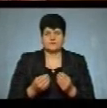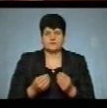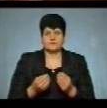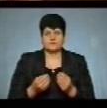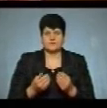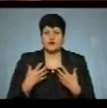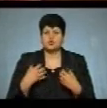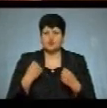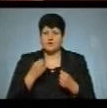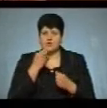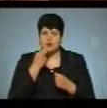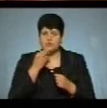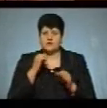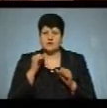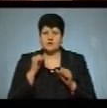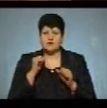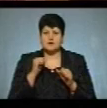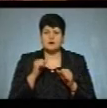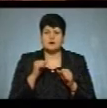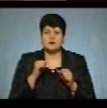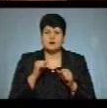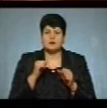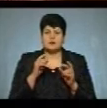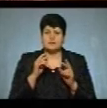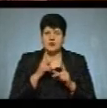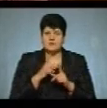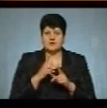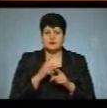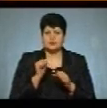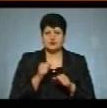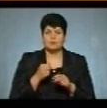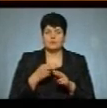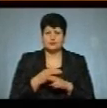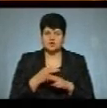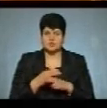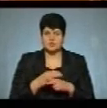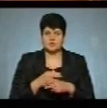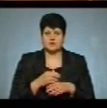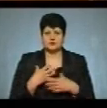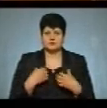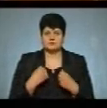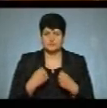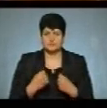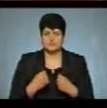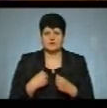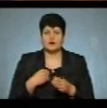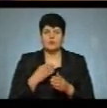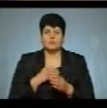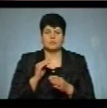Нездорове харчування може шкодити органам тіла. Я хочу покласти